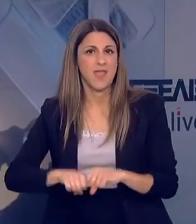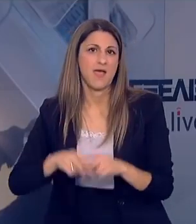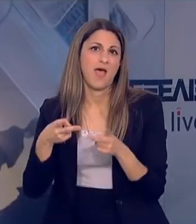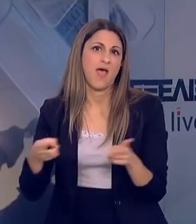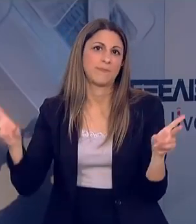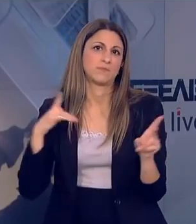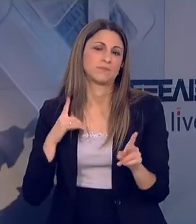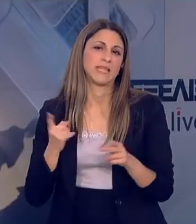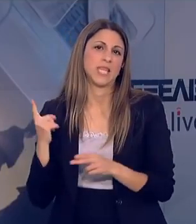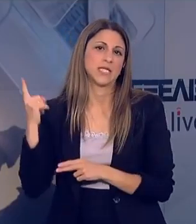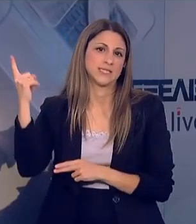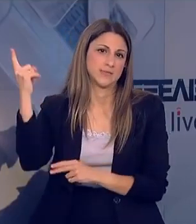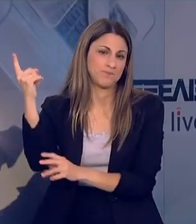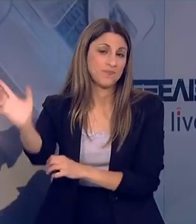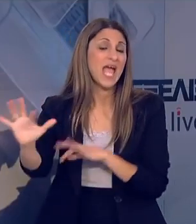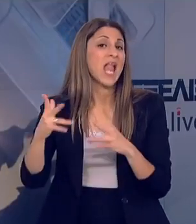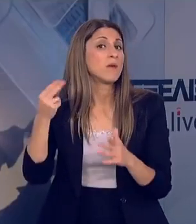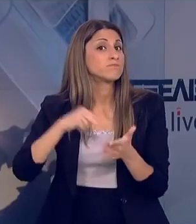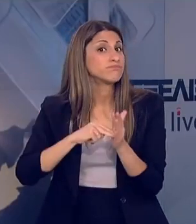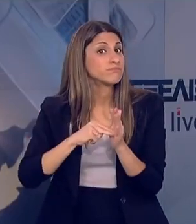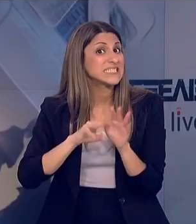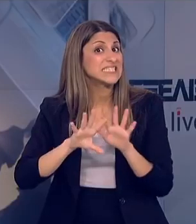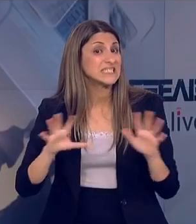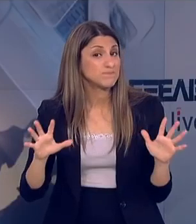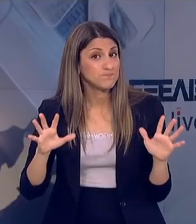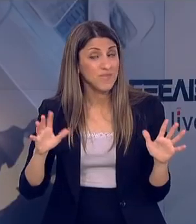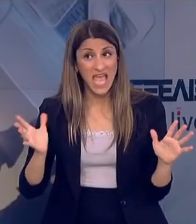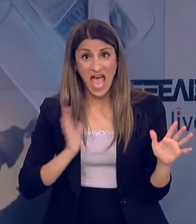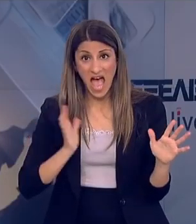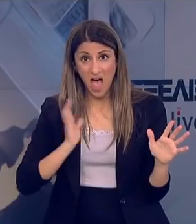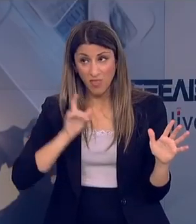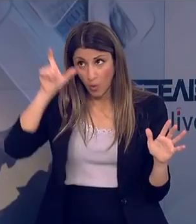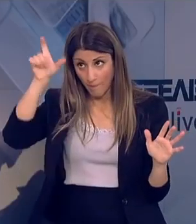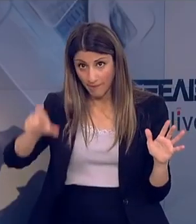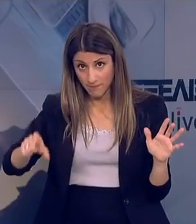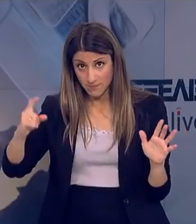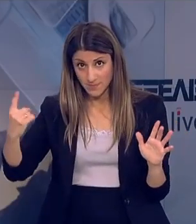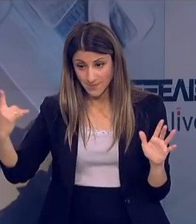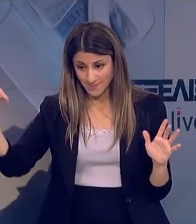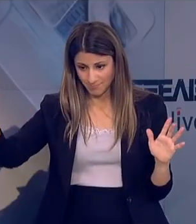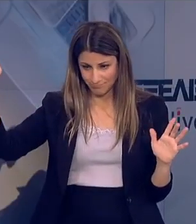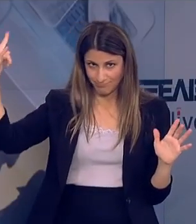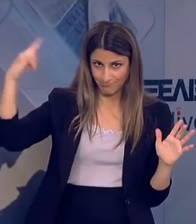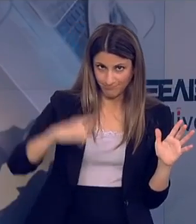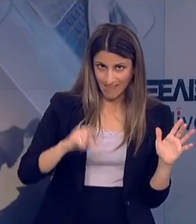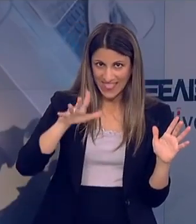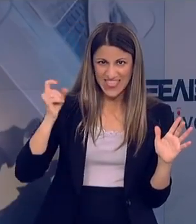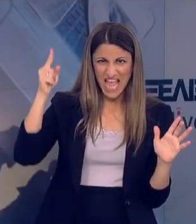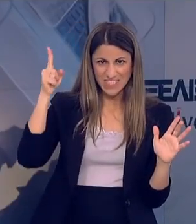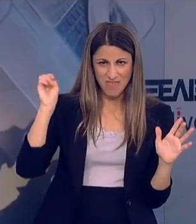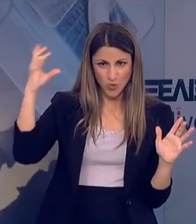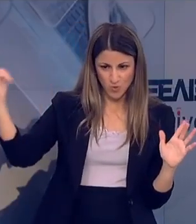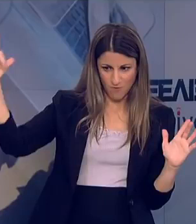διασπορά του ιού ξεκίνησε από εισαγόμενα κρούσματα, από ταξιδιώτες. Και μάλιστα στην πατρίδα μας ήρθαν από συγκεκριμένες περιοχές της